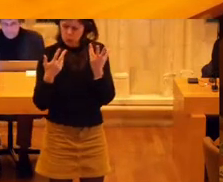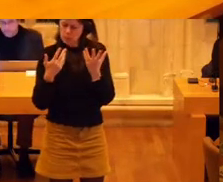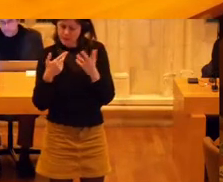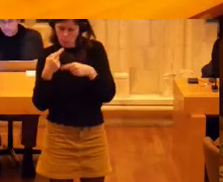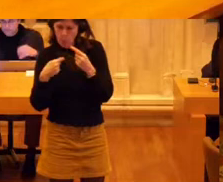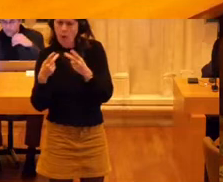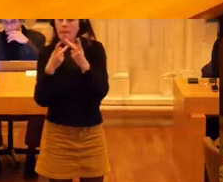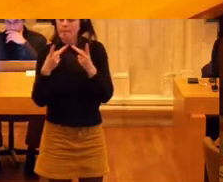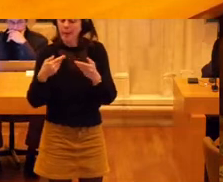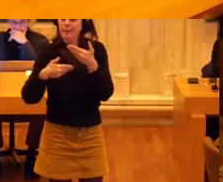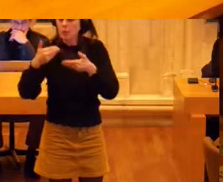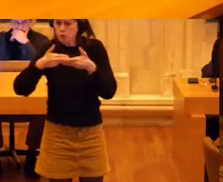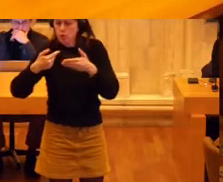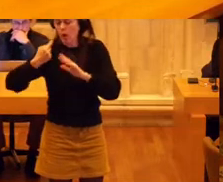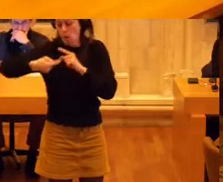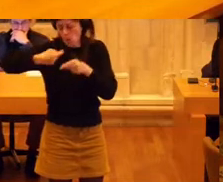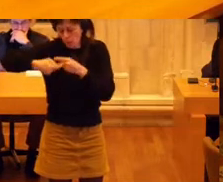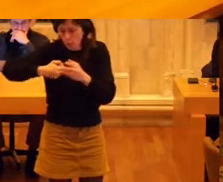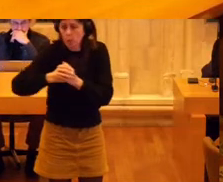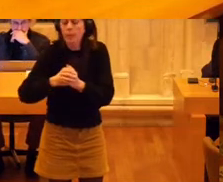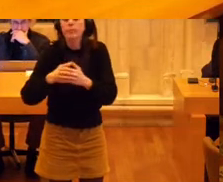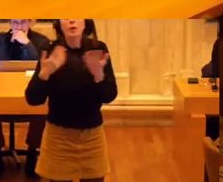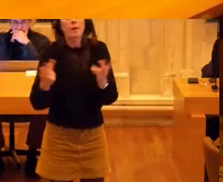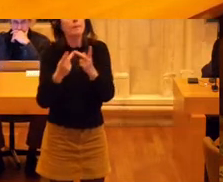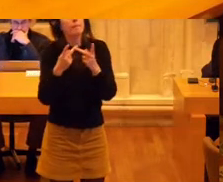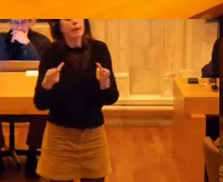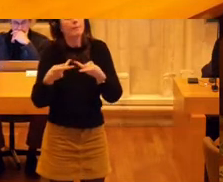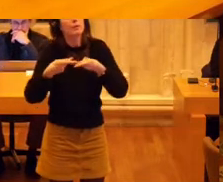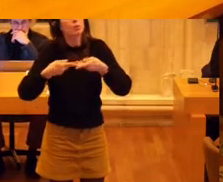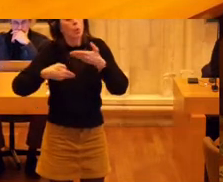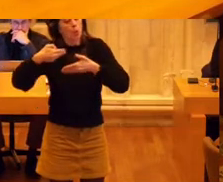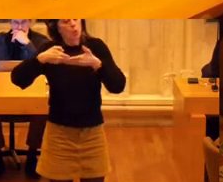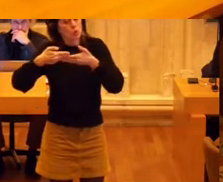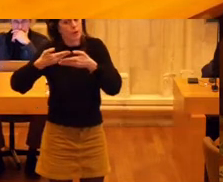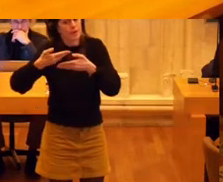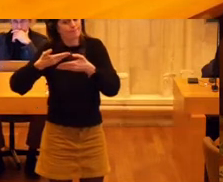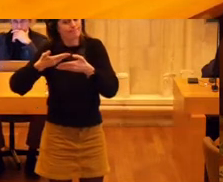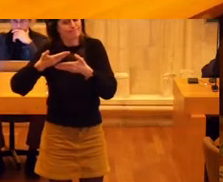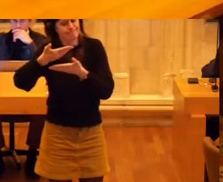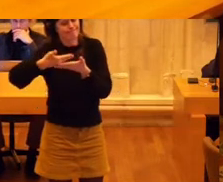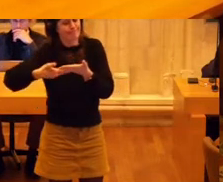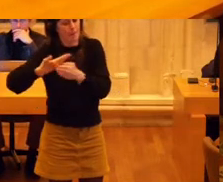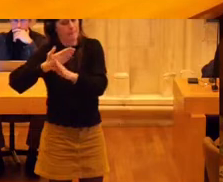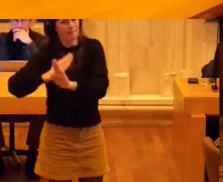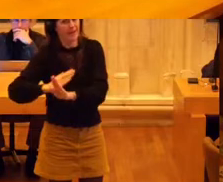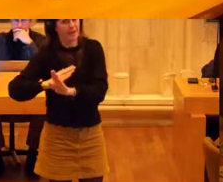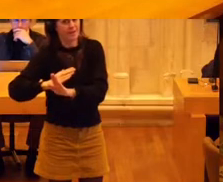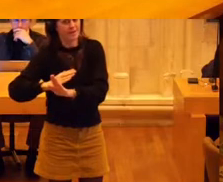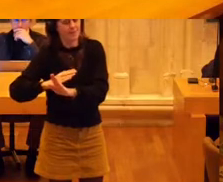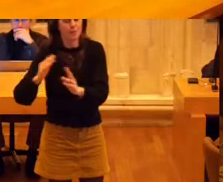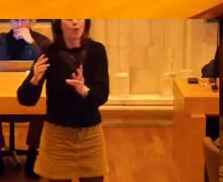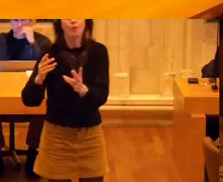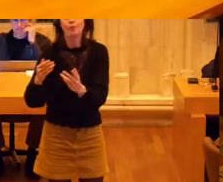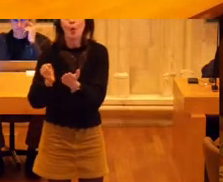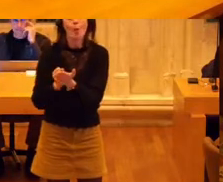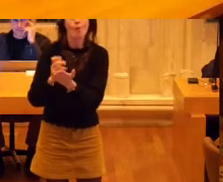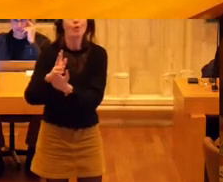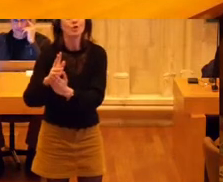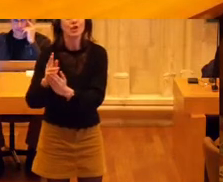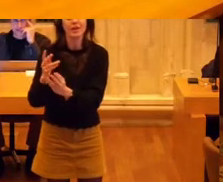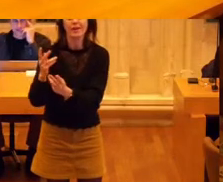construire, rendra public, quand les permis de construire seront prêts à être déposés, les visuels des projets qui sont encore en